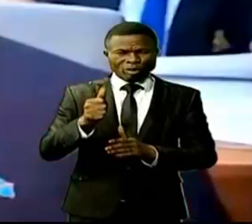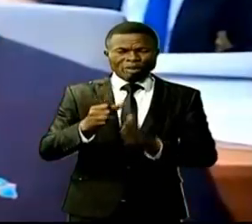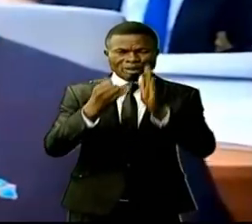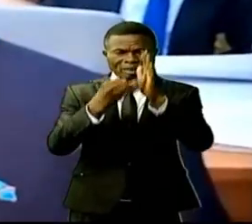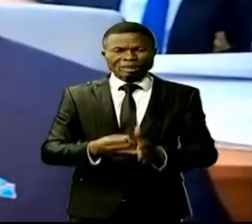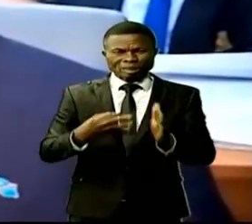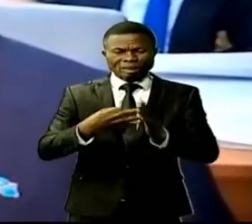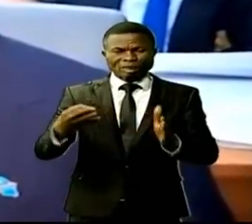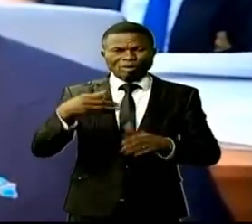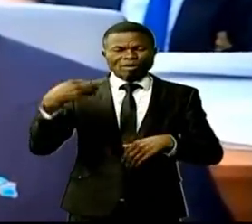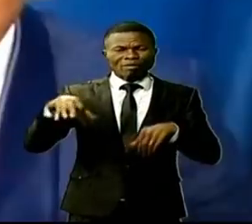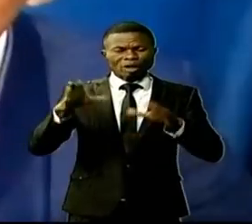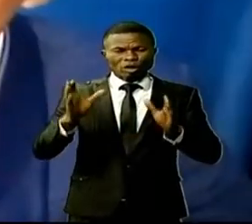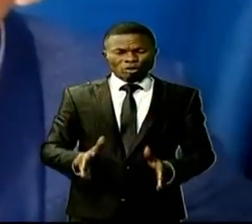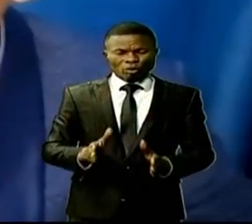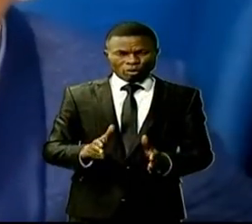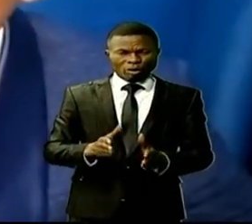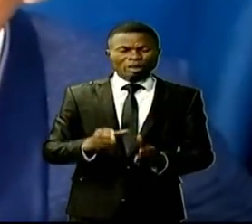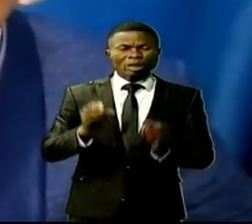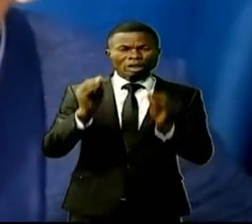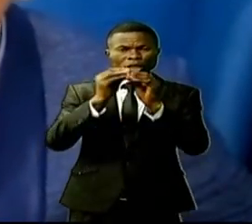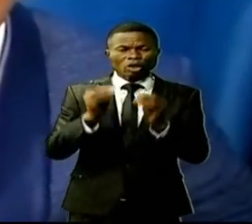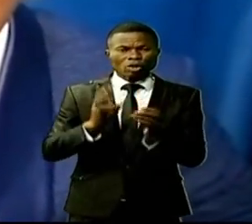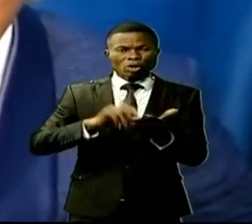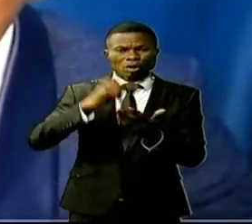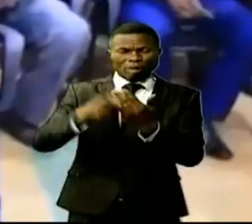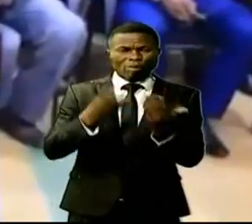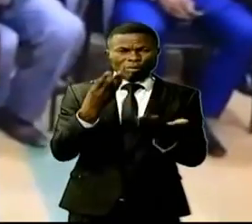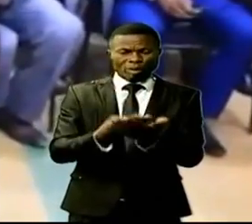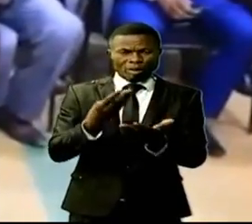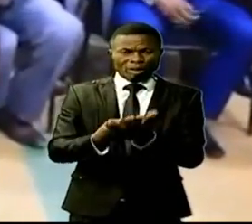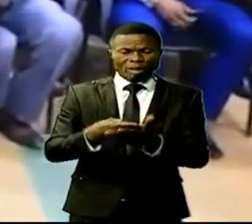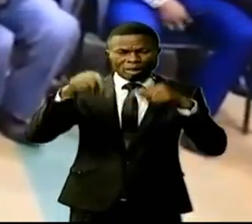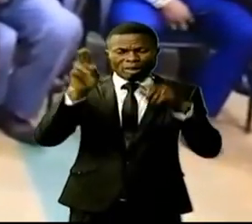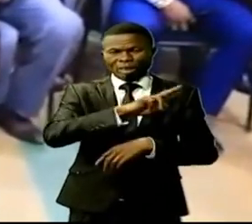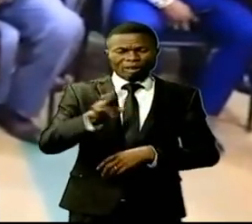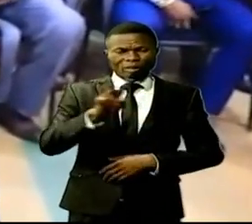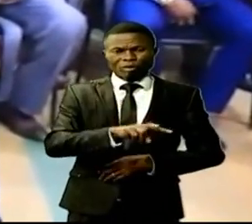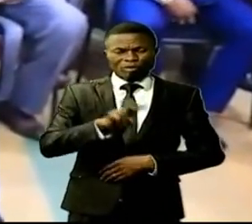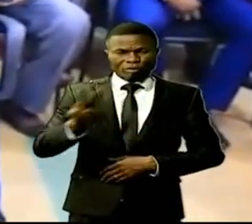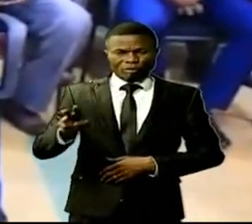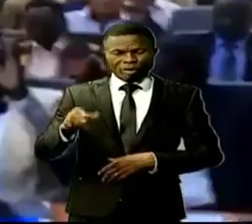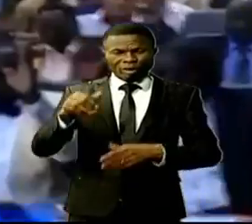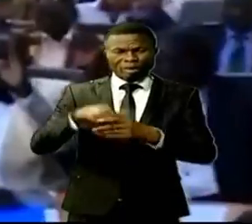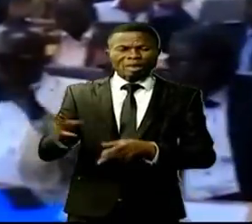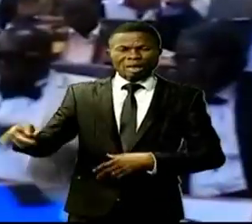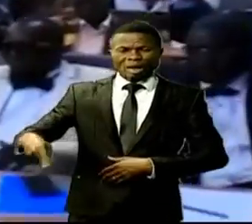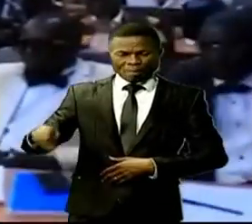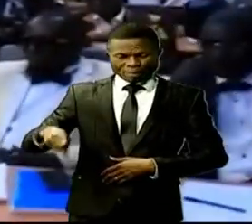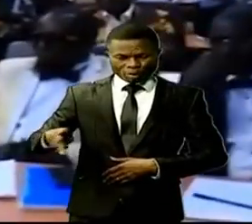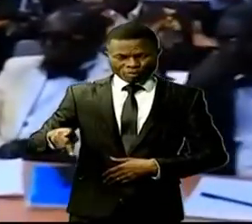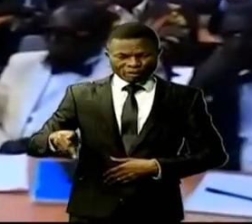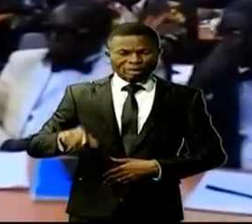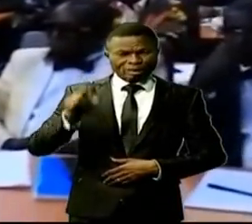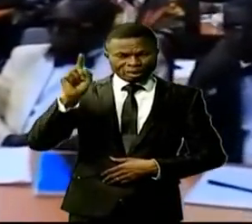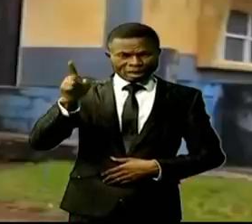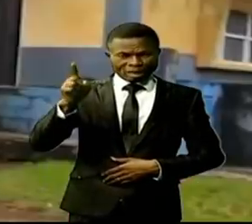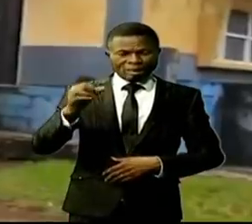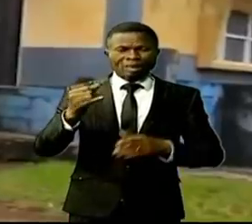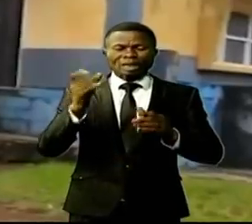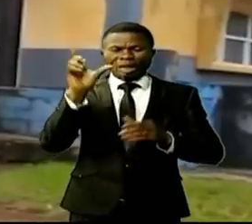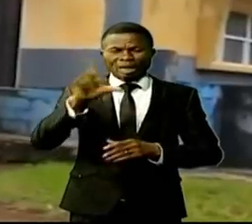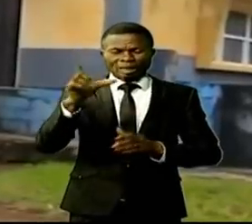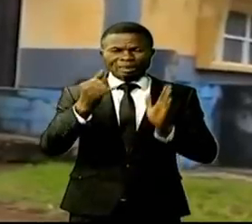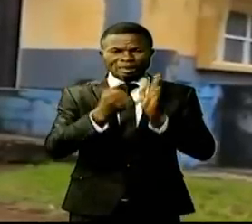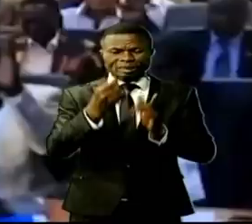311 324 714 778 de francs congolais, tel est l'auteur du projet d'édit budgétaire pour l'exercice 2022, déclaré recevable ce lundi 6 décembre